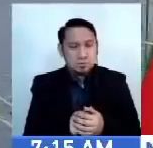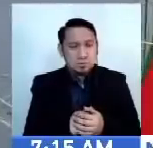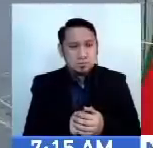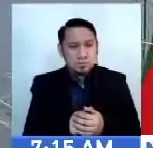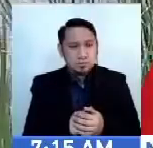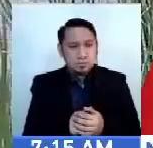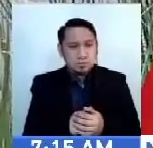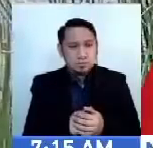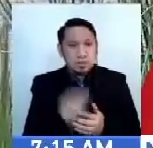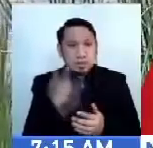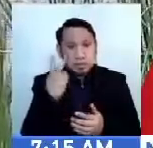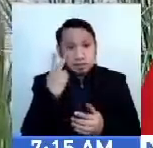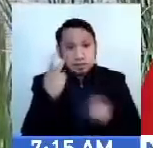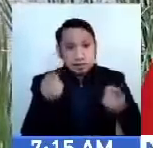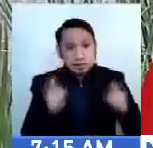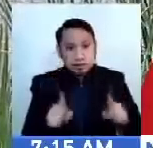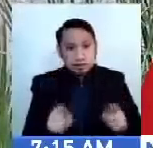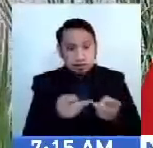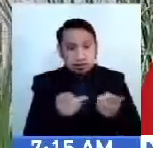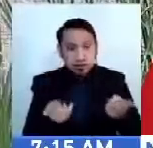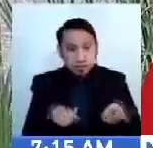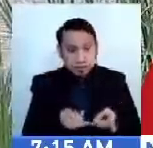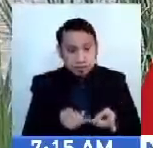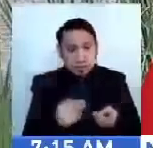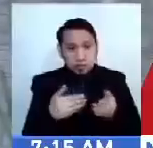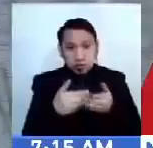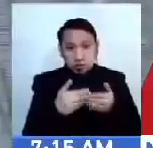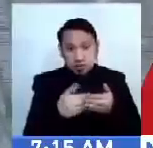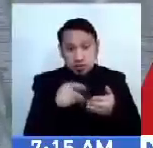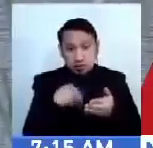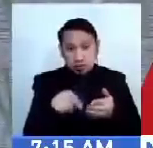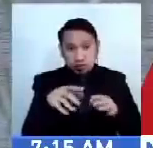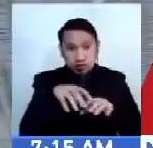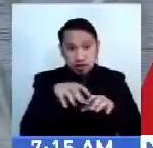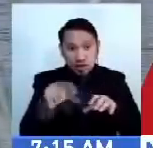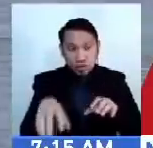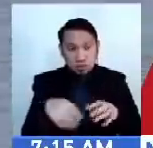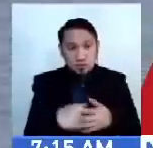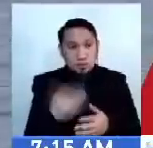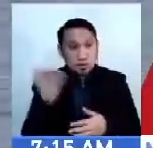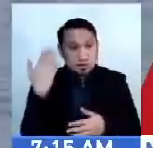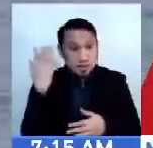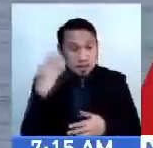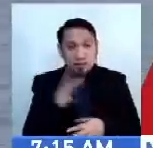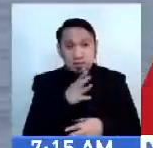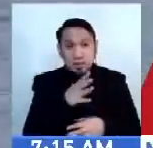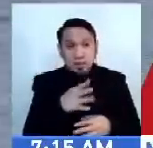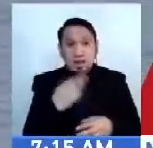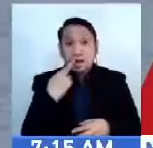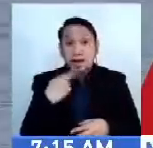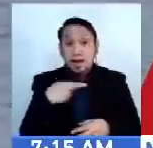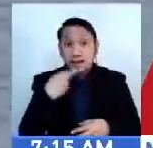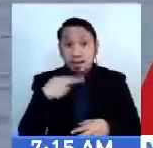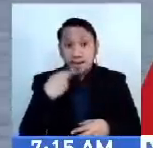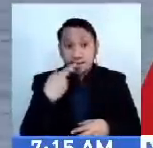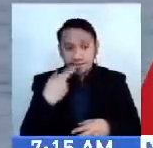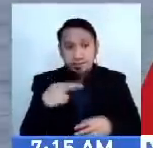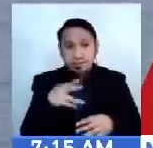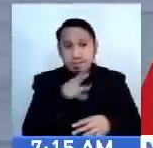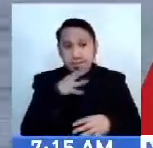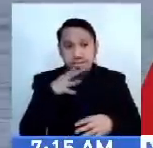Masda nang nangyari sa isang lugar malapit sa bahay ni Nanay Editha. Ang dating palayan, mistulang ilog o lawa na